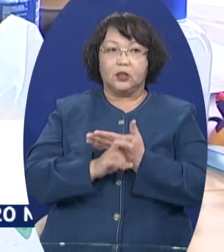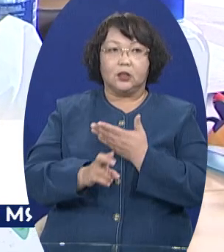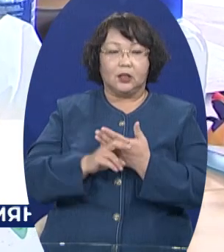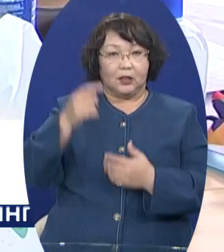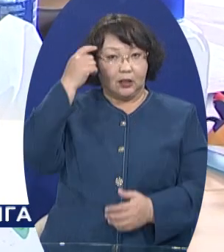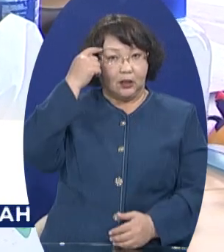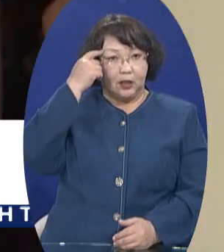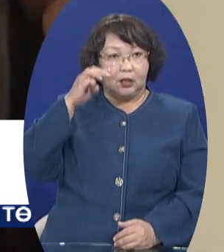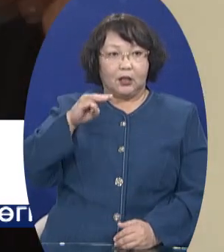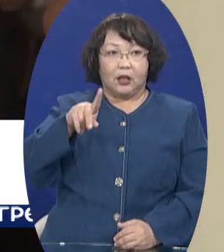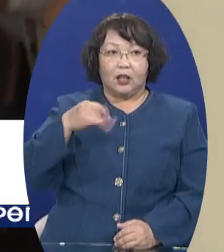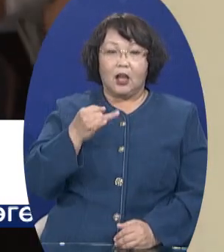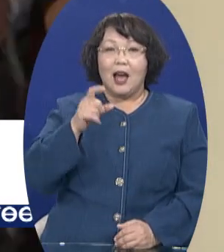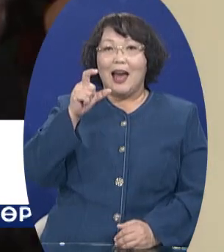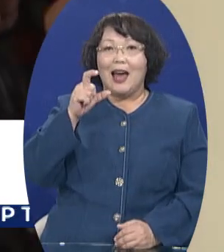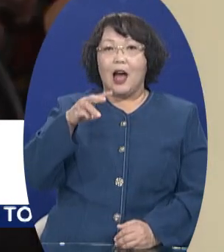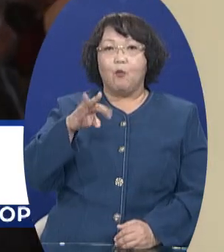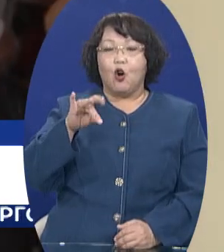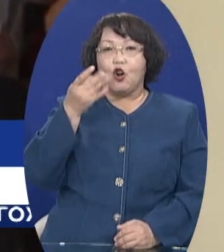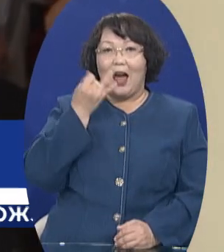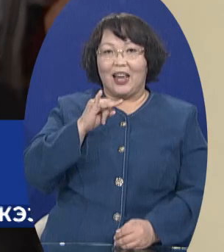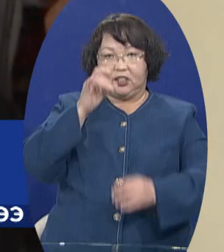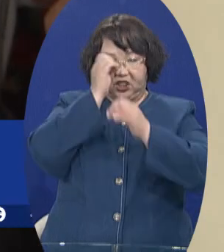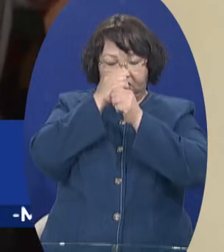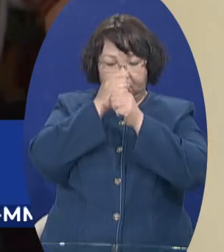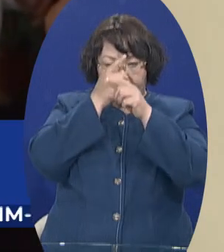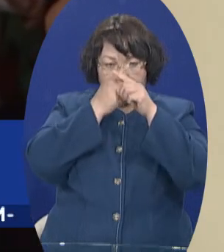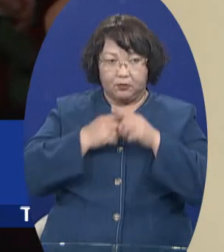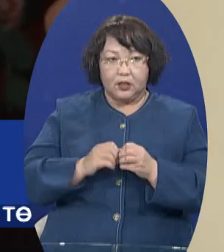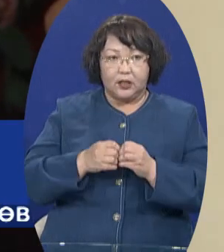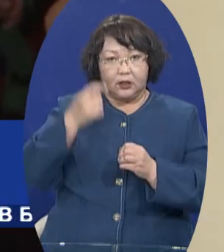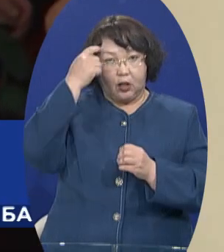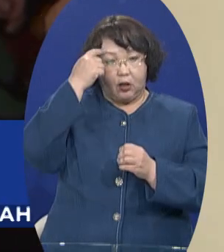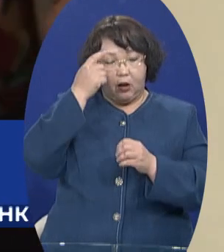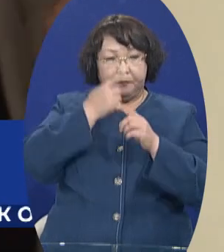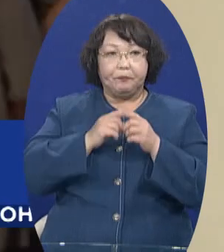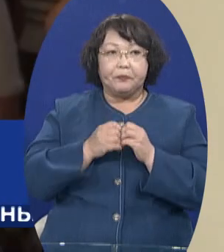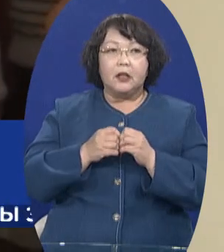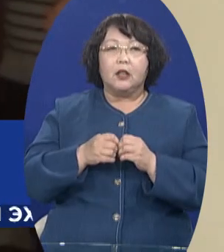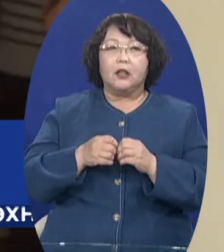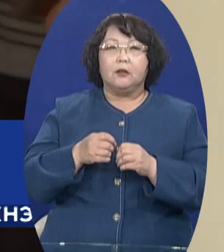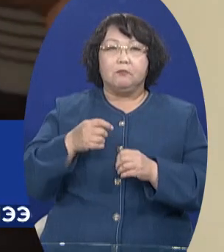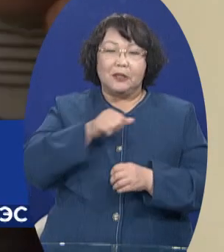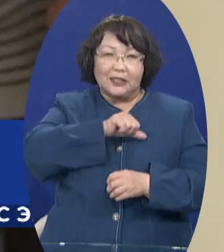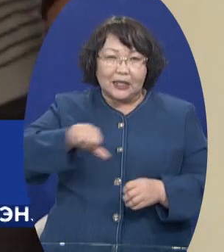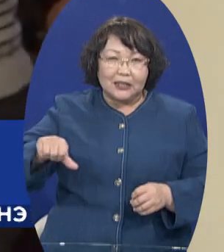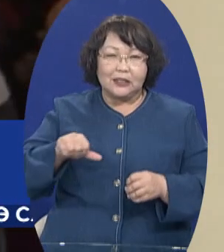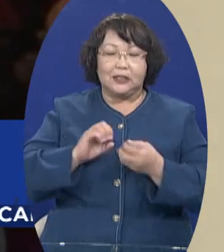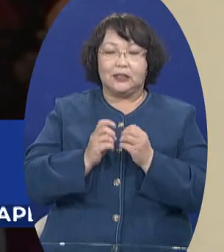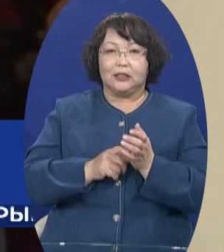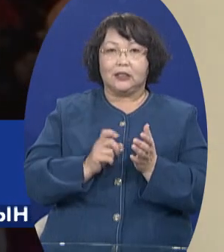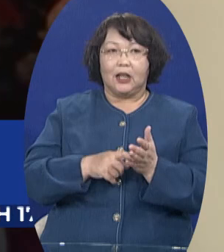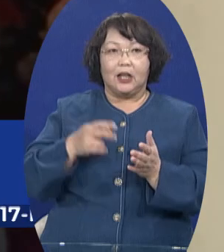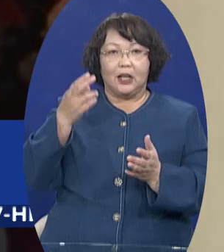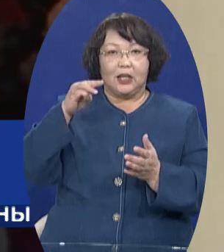эмрэ хэлгэрэж байгаа. Мэдрэлийн язоор дарагдсанаас мэсцлийн эмчилгээ шаардлагатай хүмүүс бас ирж гэн. Мөн тарихны судасны